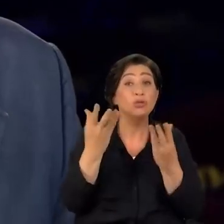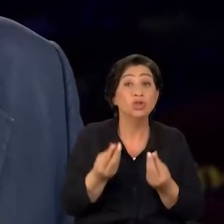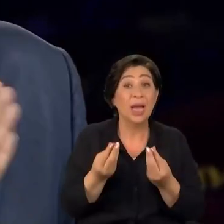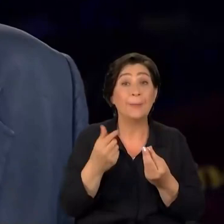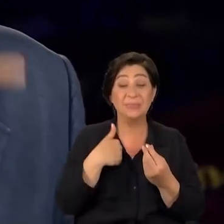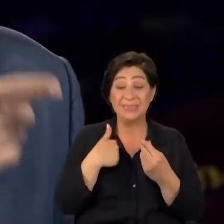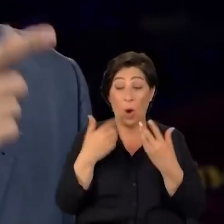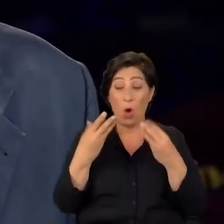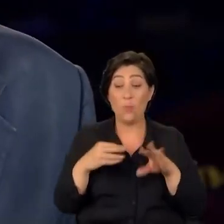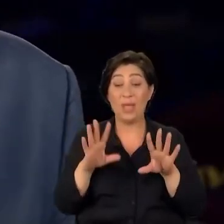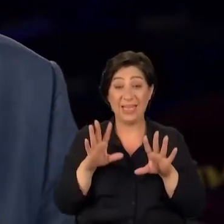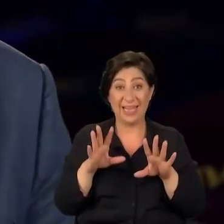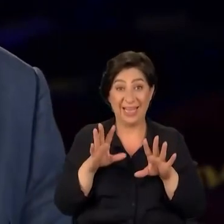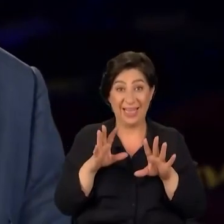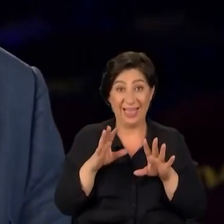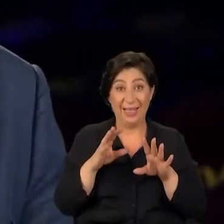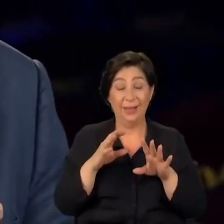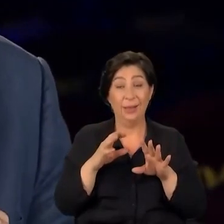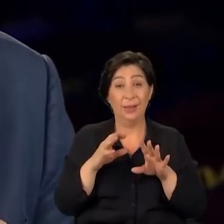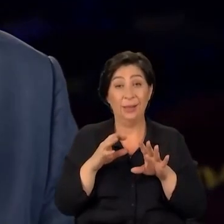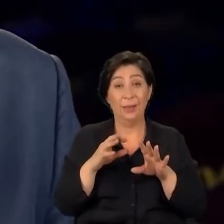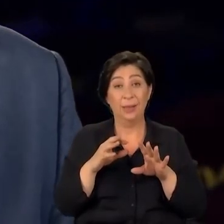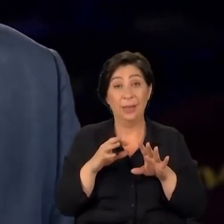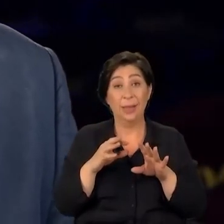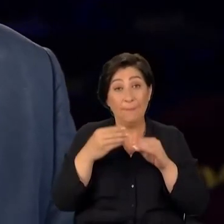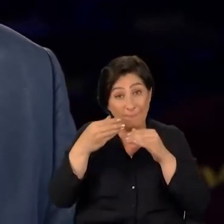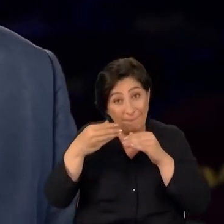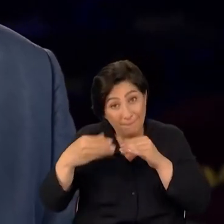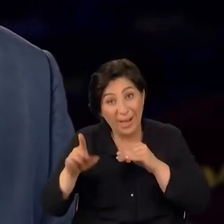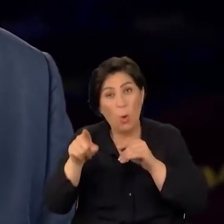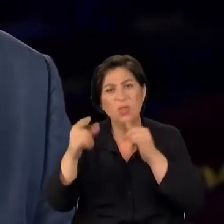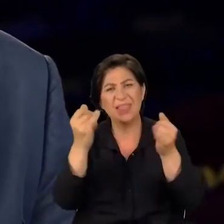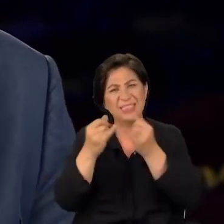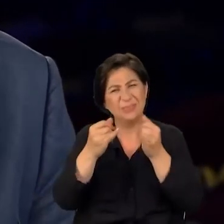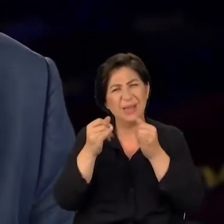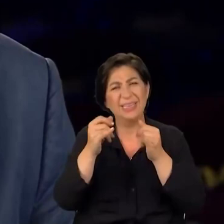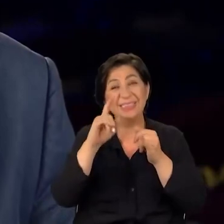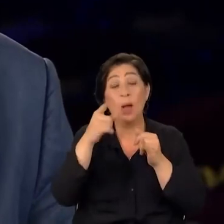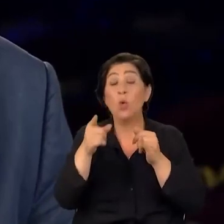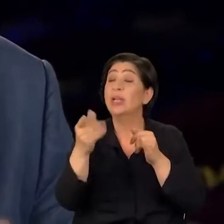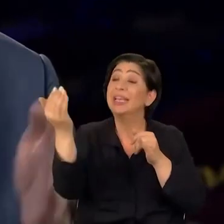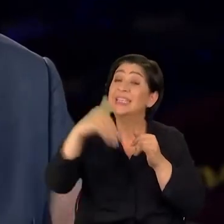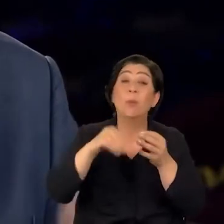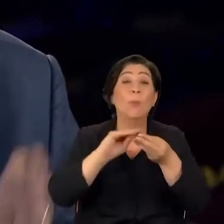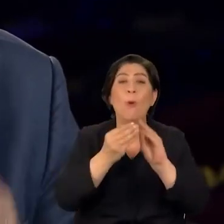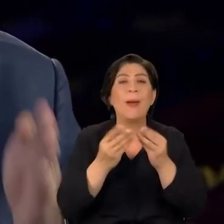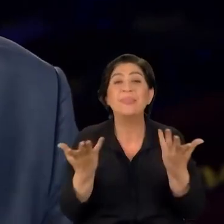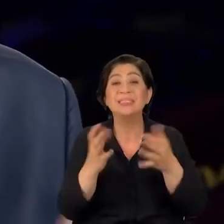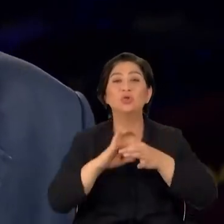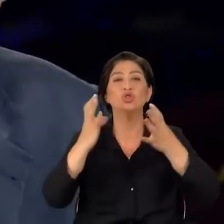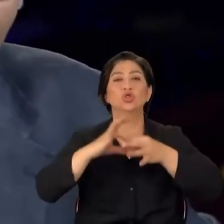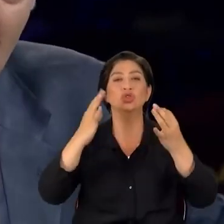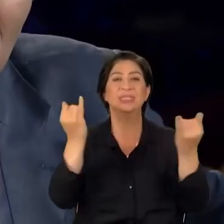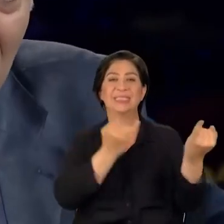bizde olmayana, biraz önceki saplamamın sebebi oydu. Bırakın onu tartışmayı sadece, onun getireceği sorunların nasıl